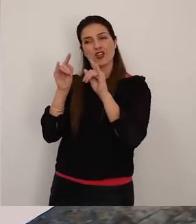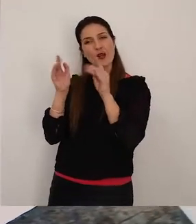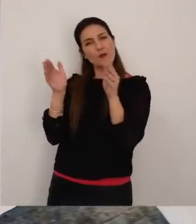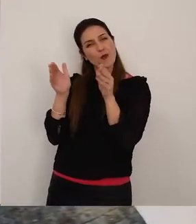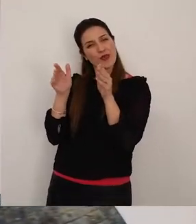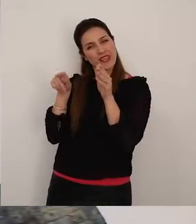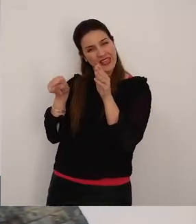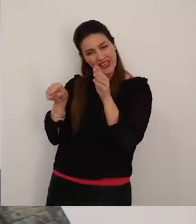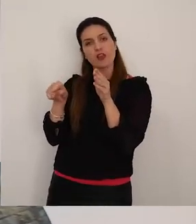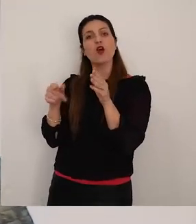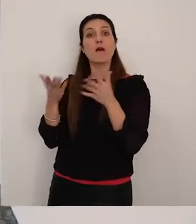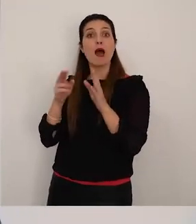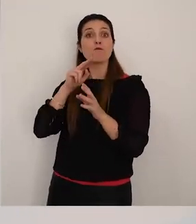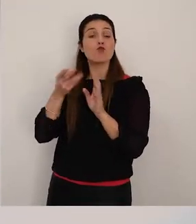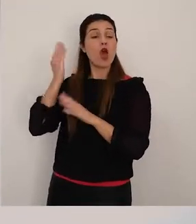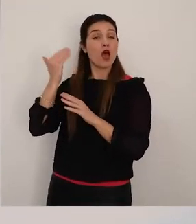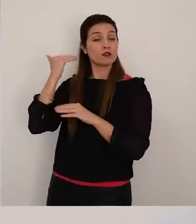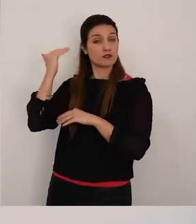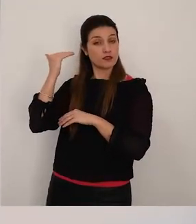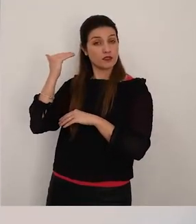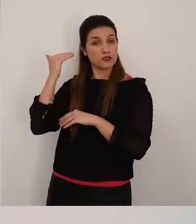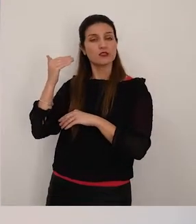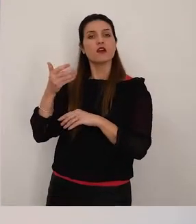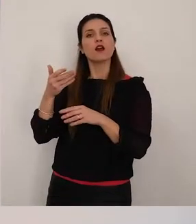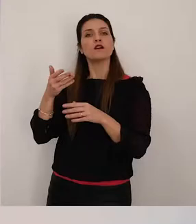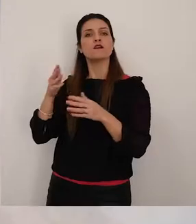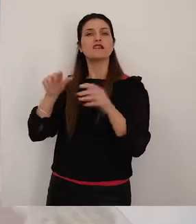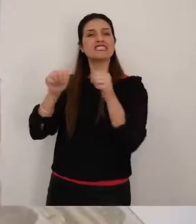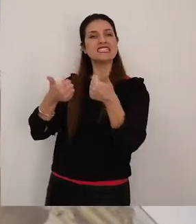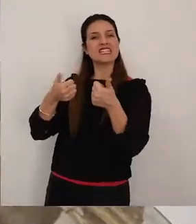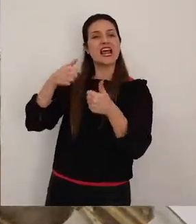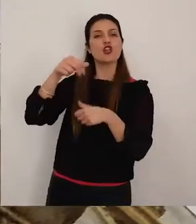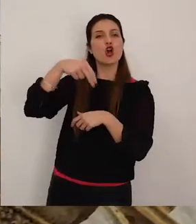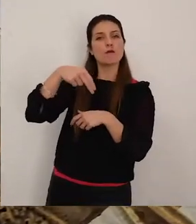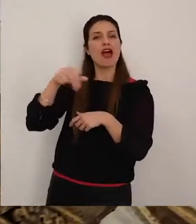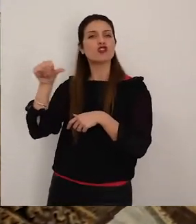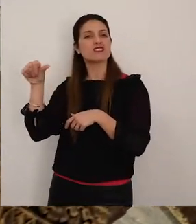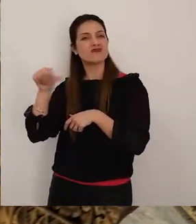è di impianto normanno svevo, con base a scarpa e cornicione marcapiano.